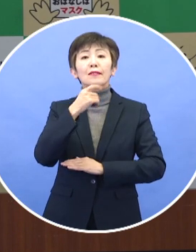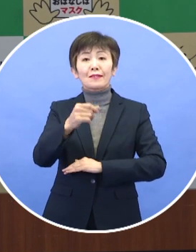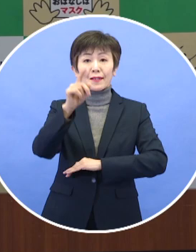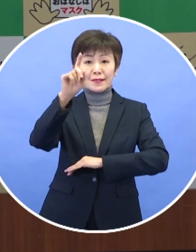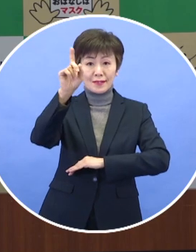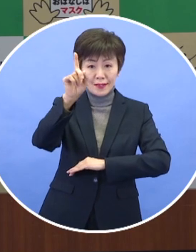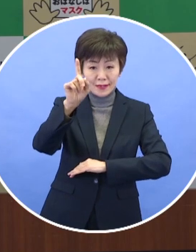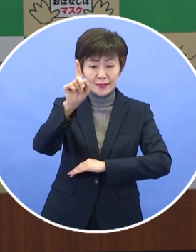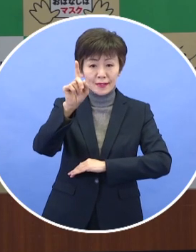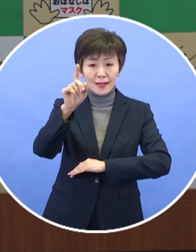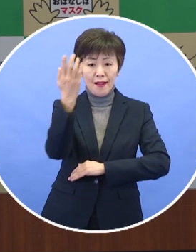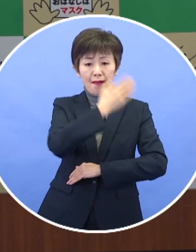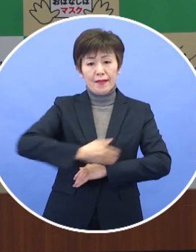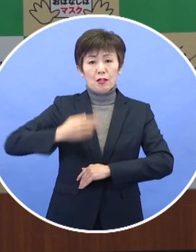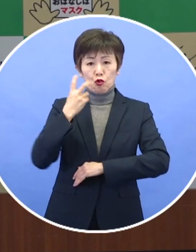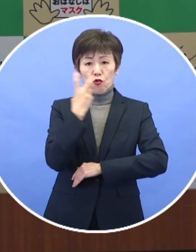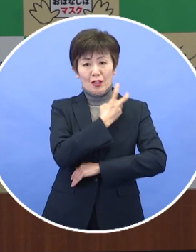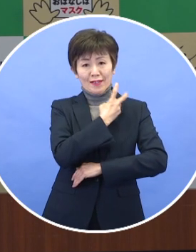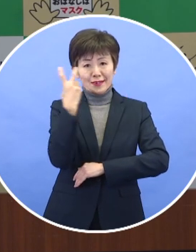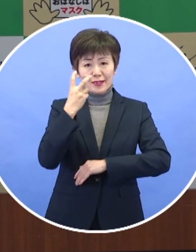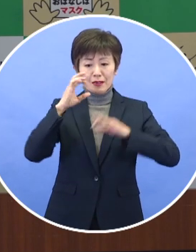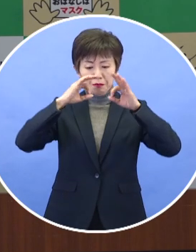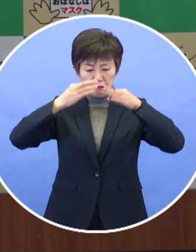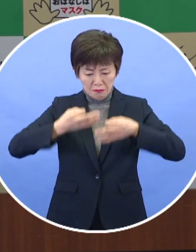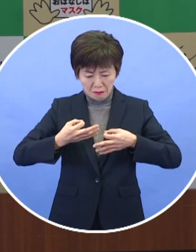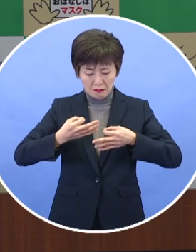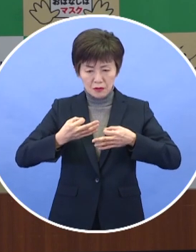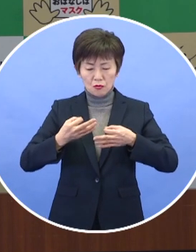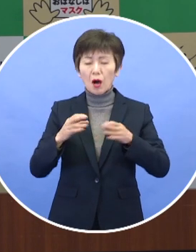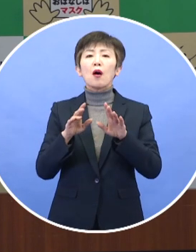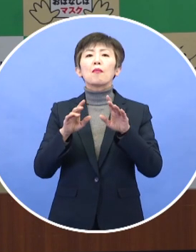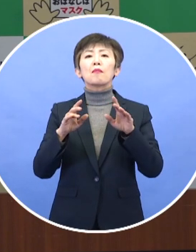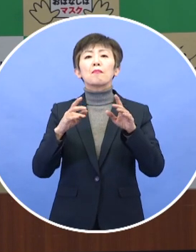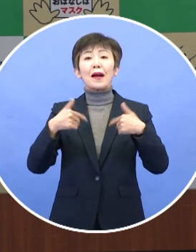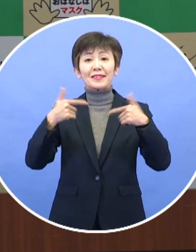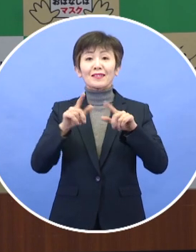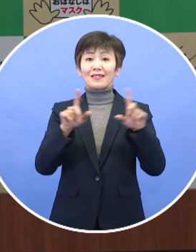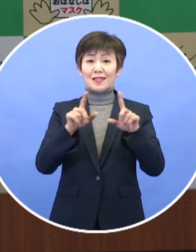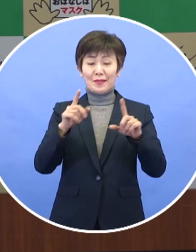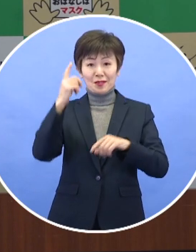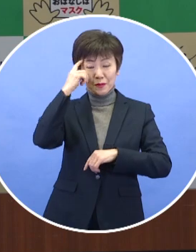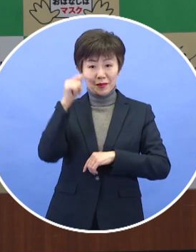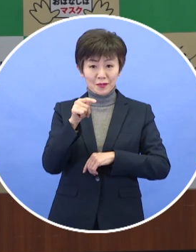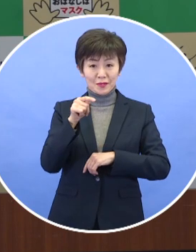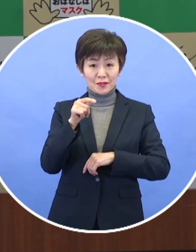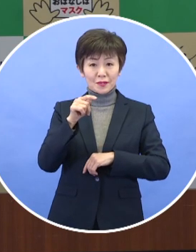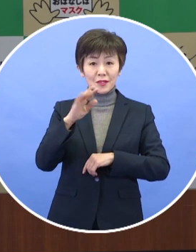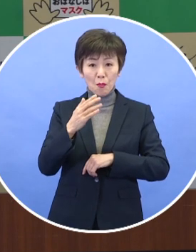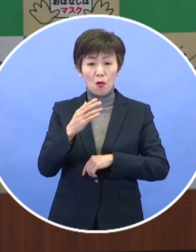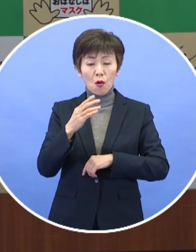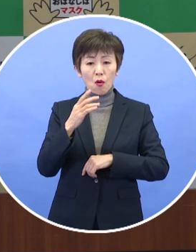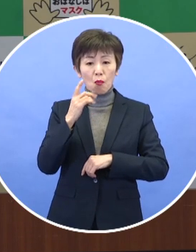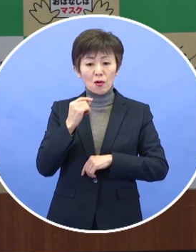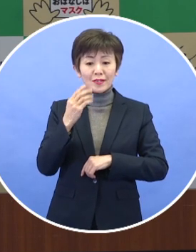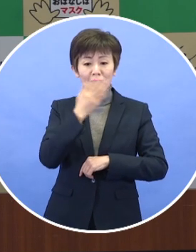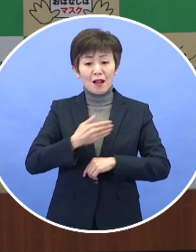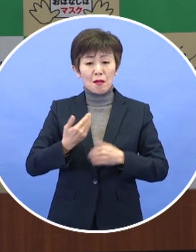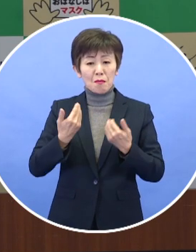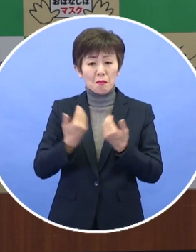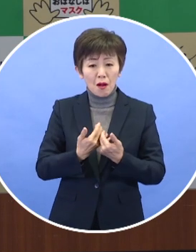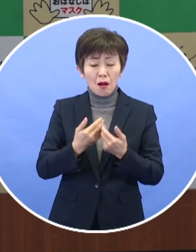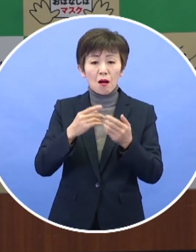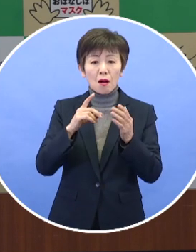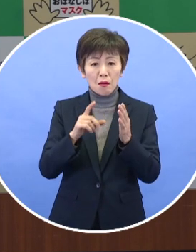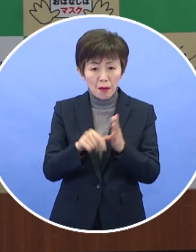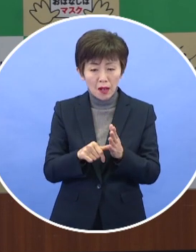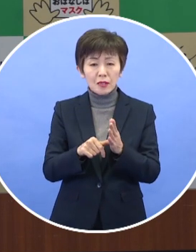は、体調管理を心がけて、まあ、これは日頃のことですけれども、不調な時はすぐにその方は医療機関を受診